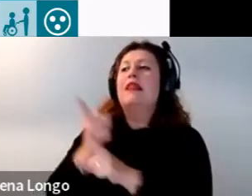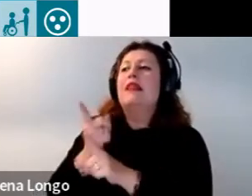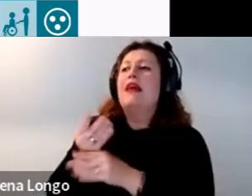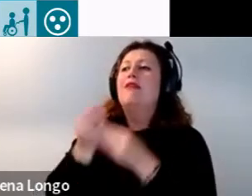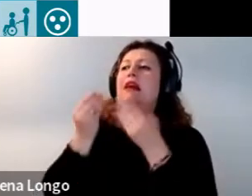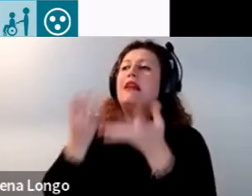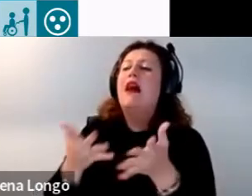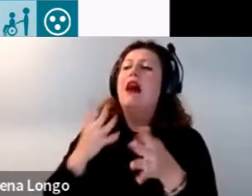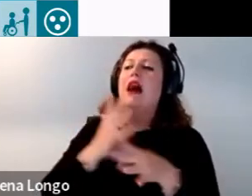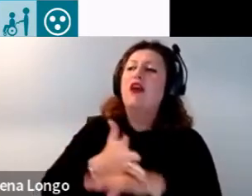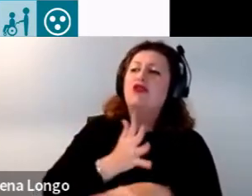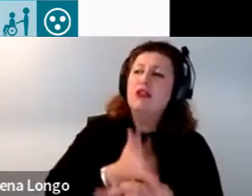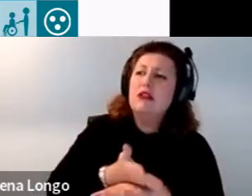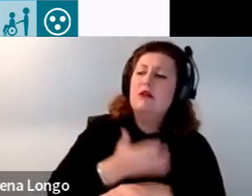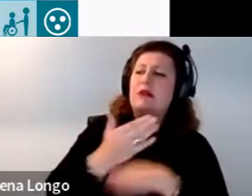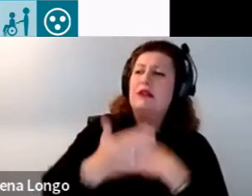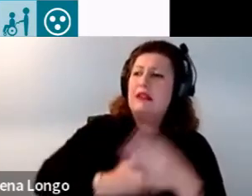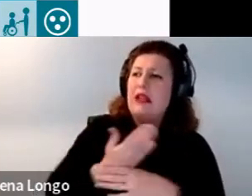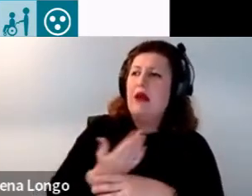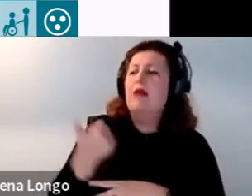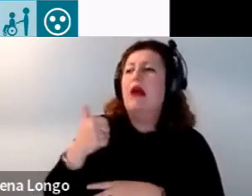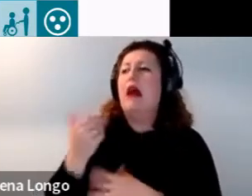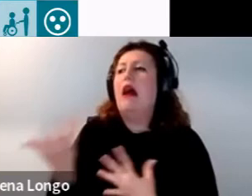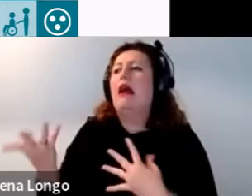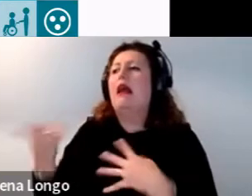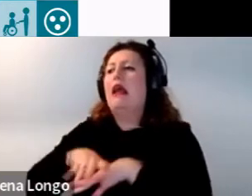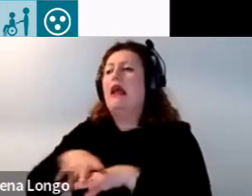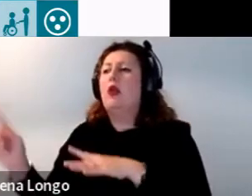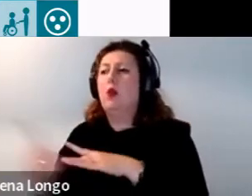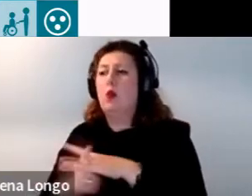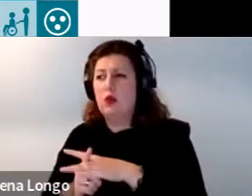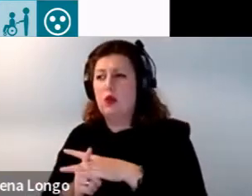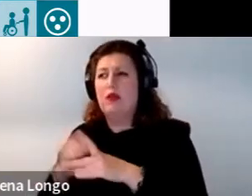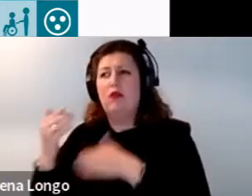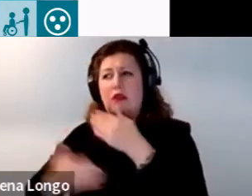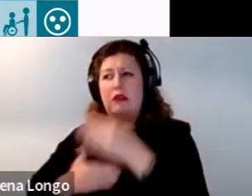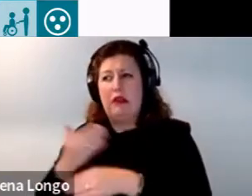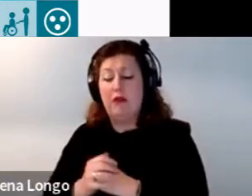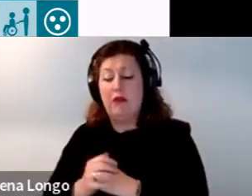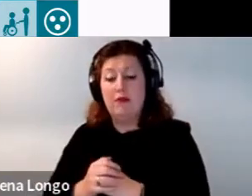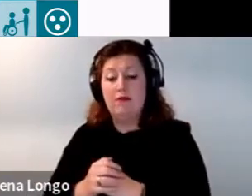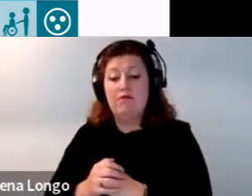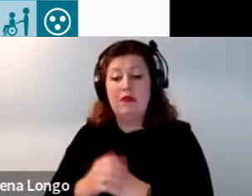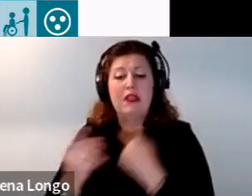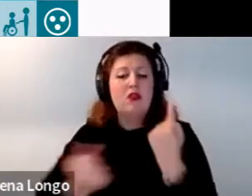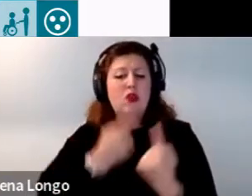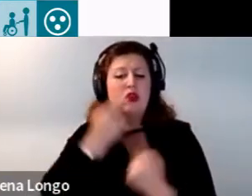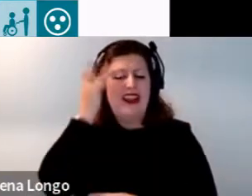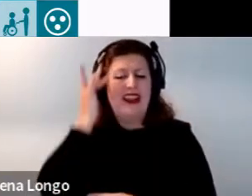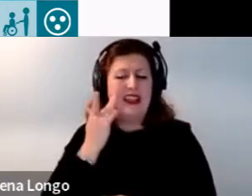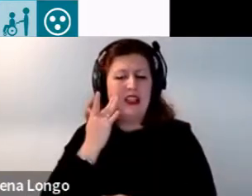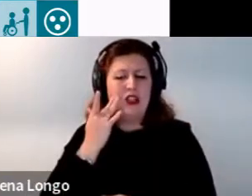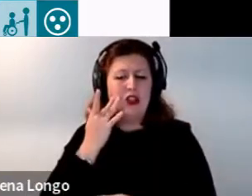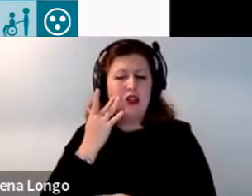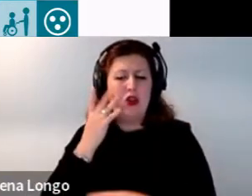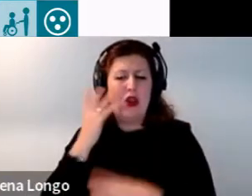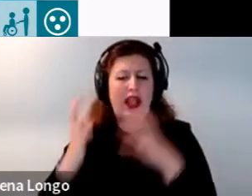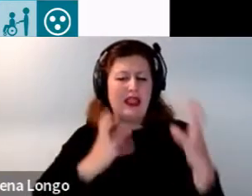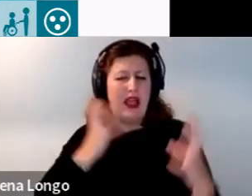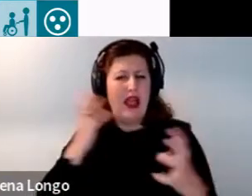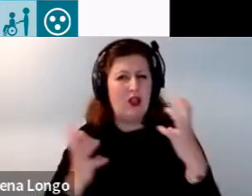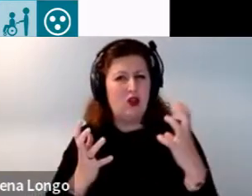e accessibile ai disabili. Le condizioni di rischio da catastrofi sono una, appunto, come dicevo,